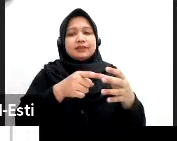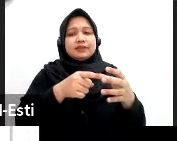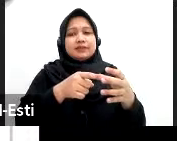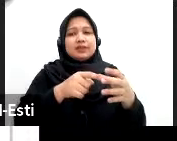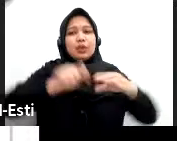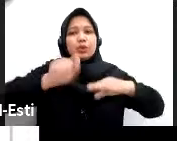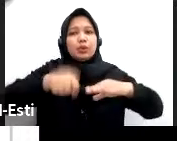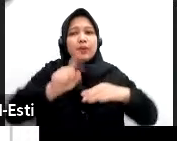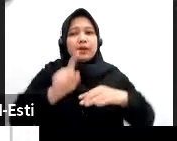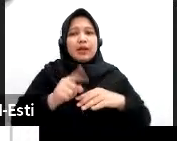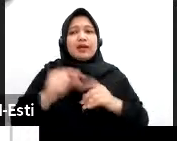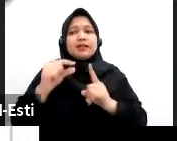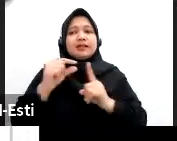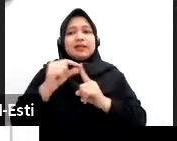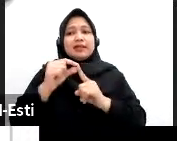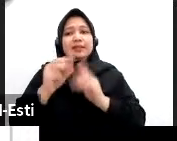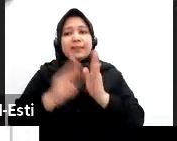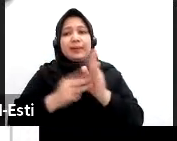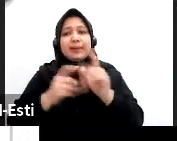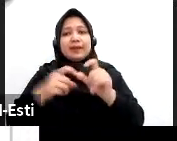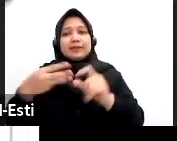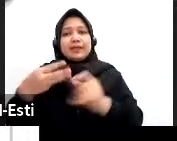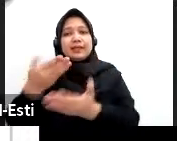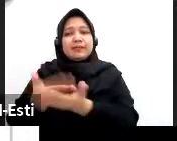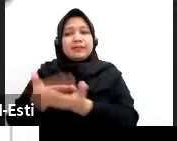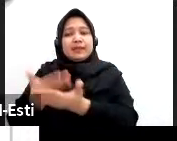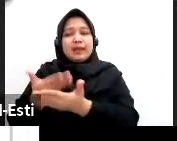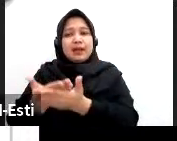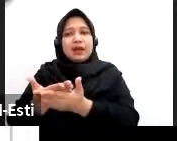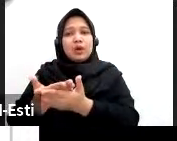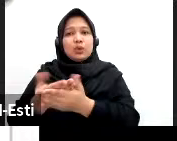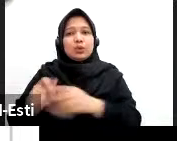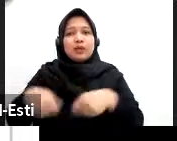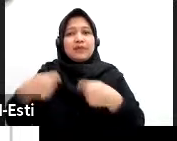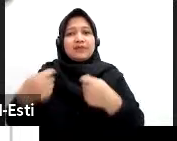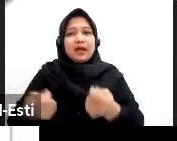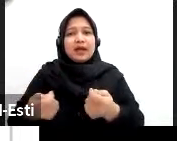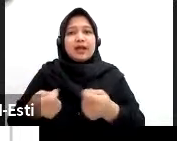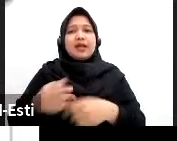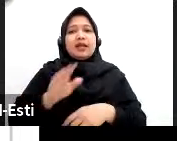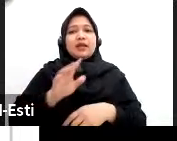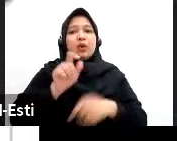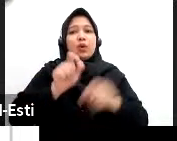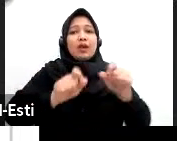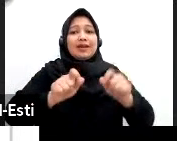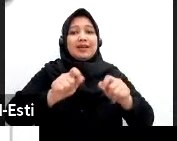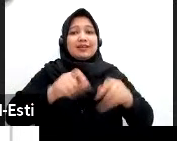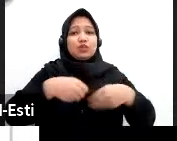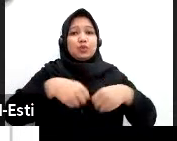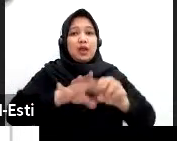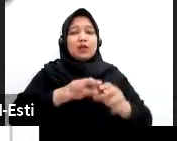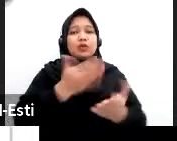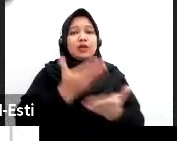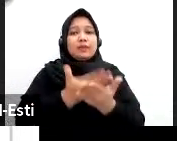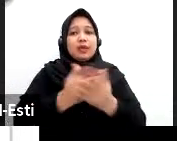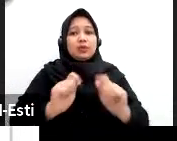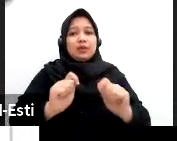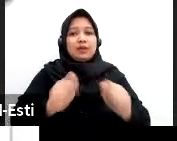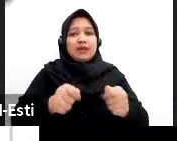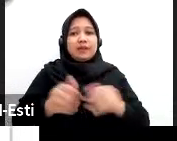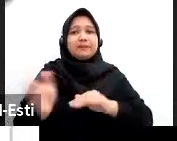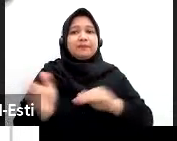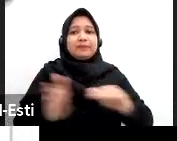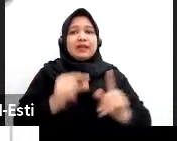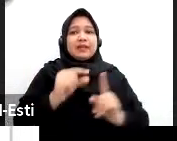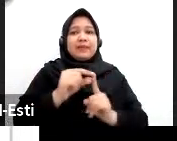SPM essay kemudian diminta untuk mendaftar misalnya model pedagang juga diminta untuk mendaftar Nah kalau di pasal 72